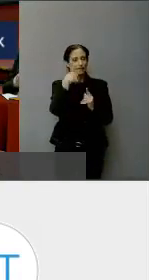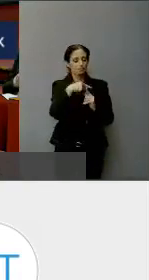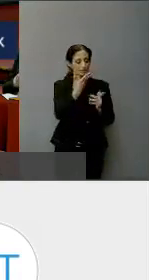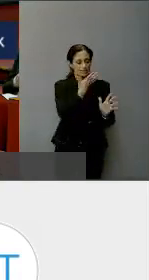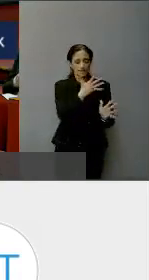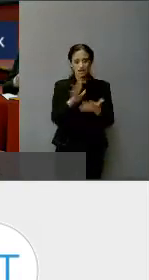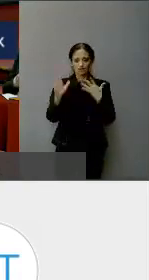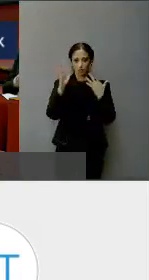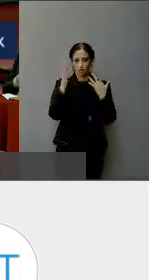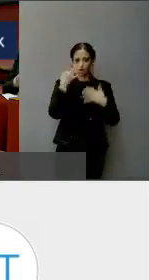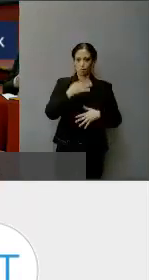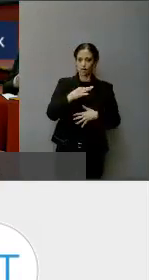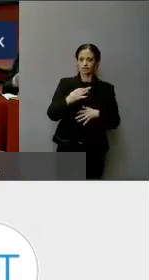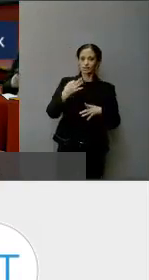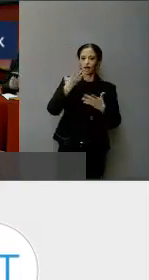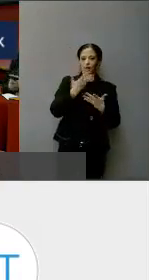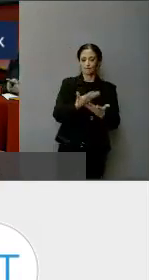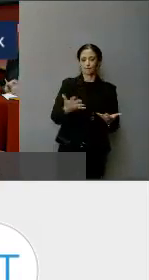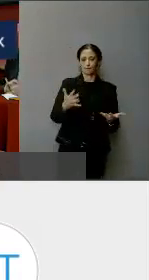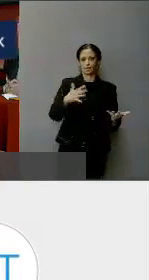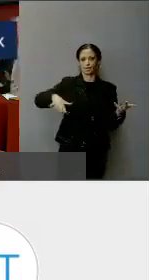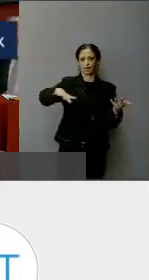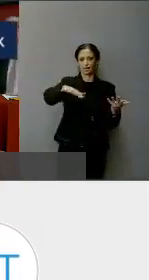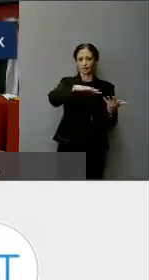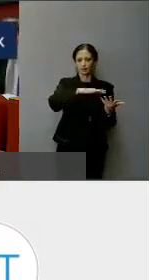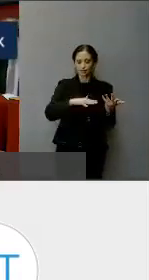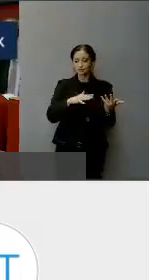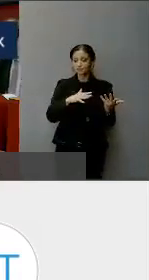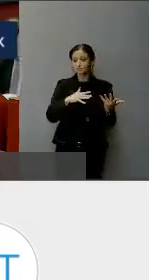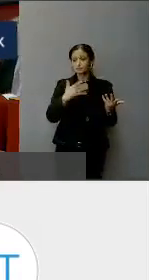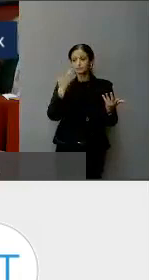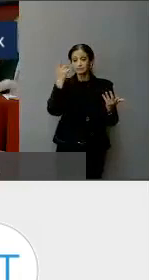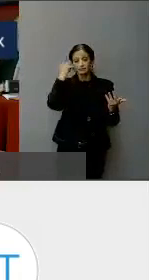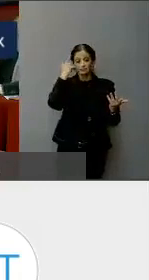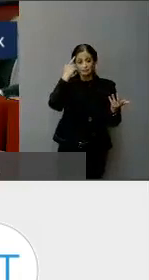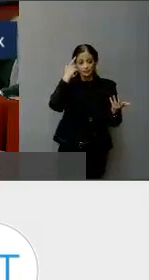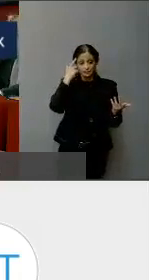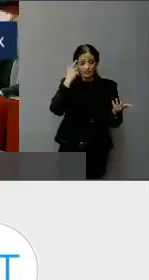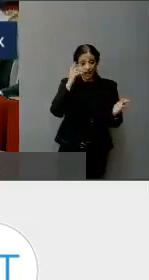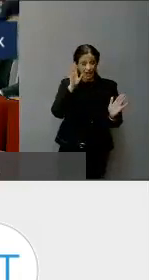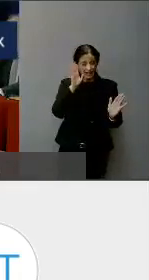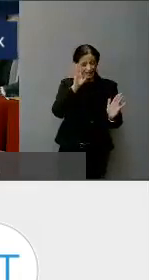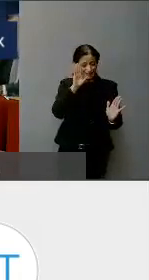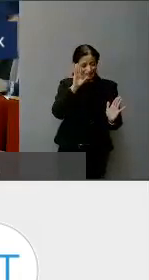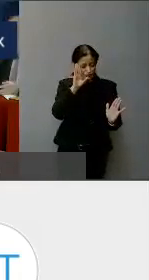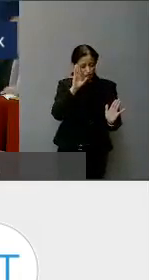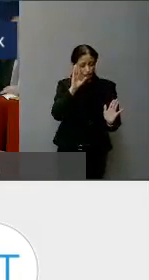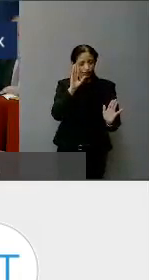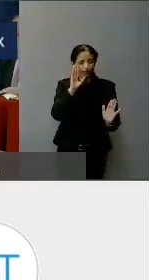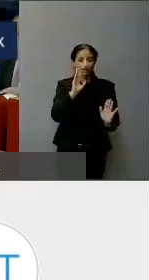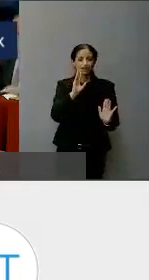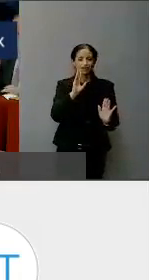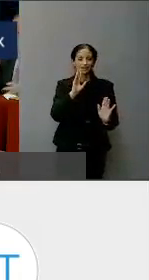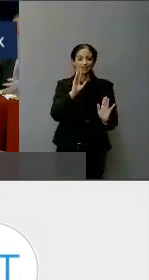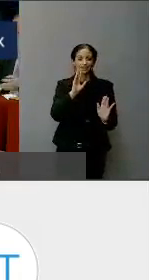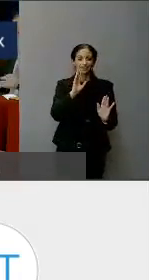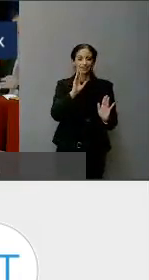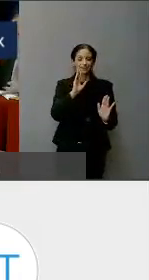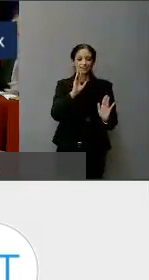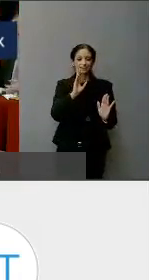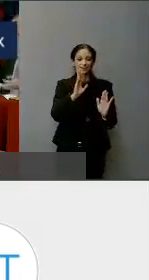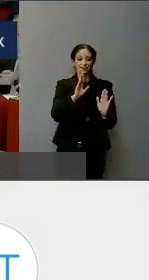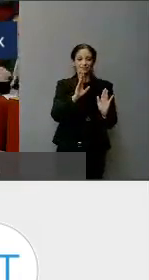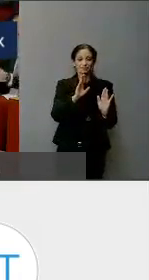della qualità dell'ambiente senza tensione ce lo dicono tutte le norme alterare in modo irreversibile